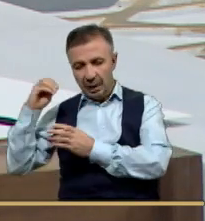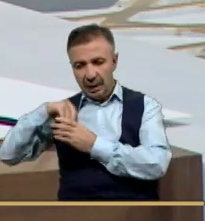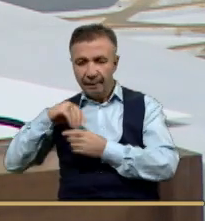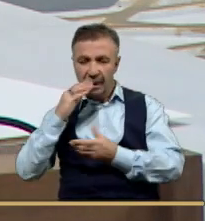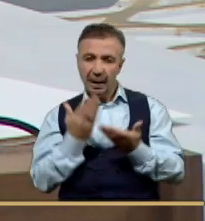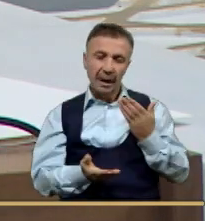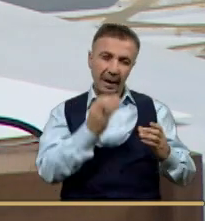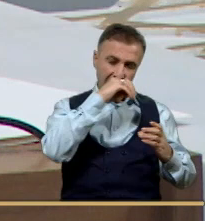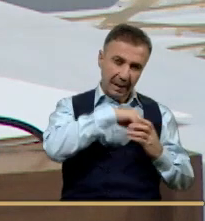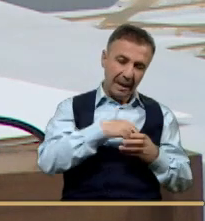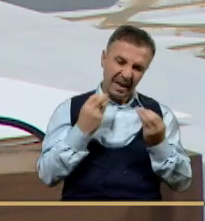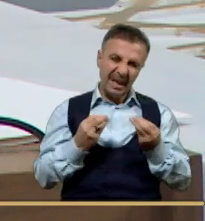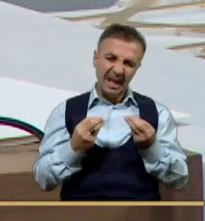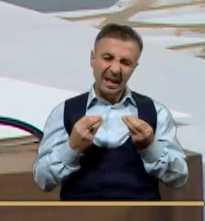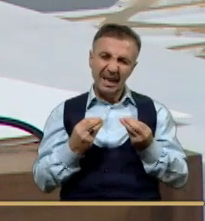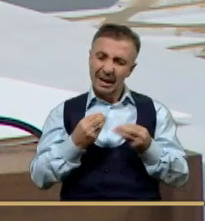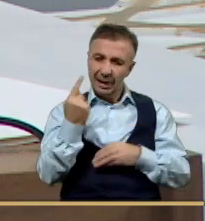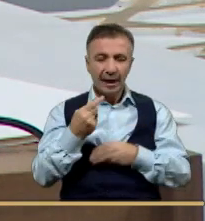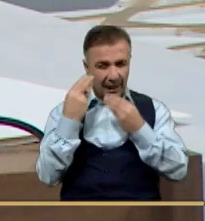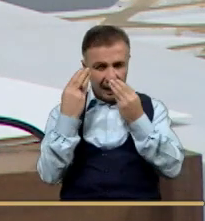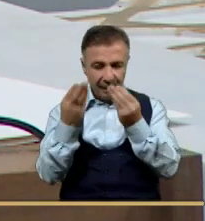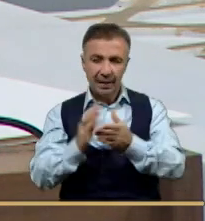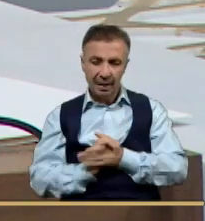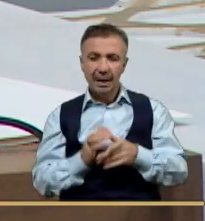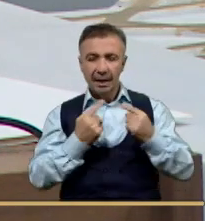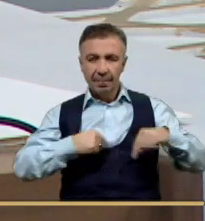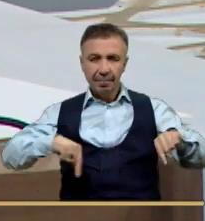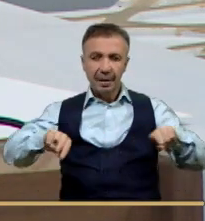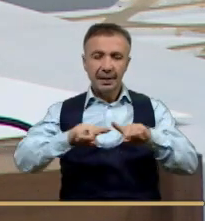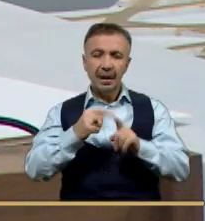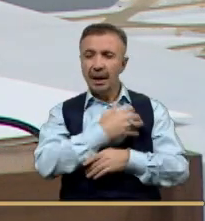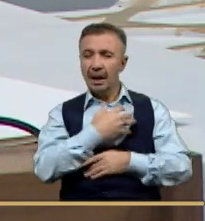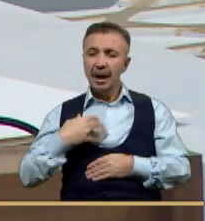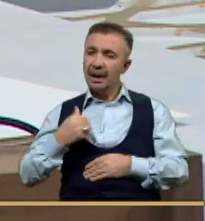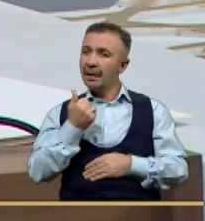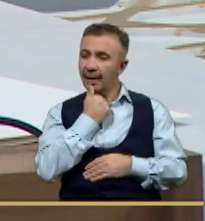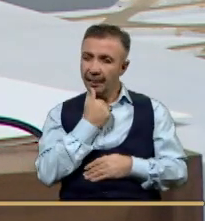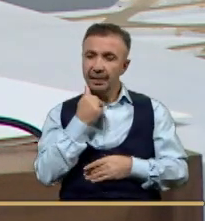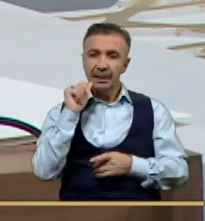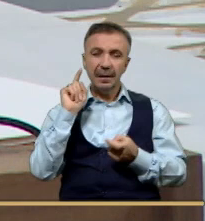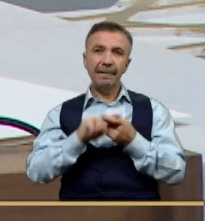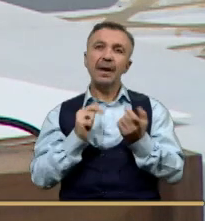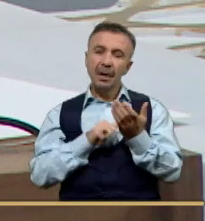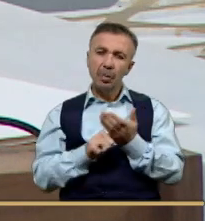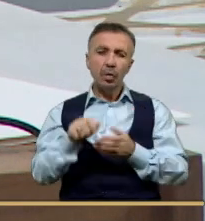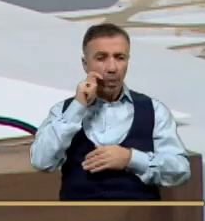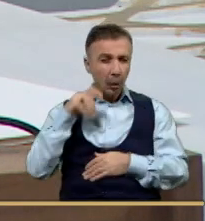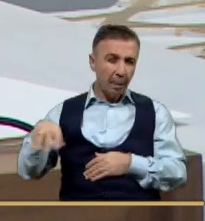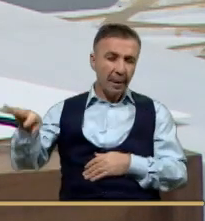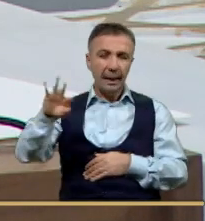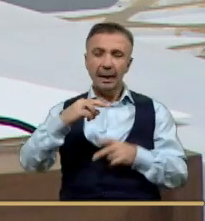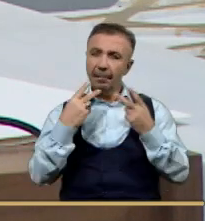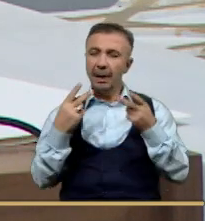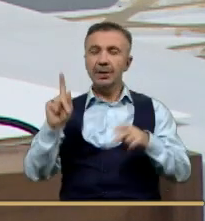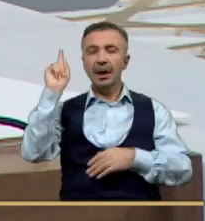ve güzellikler ihsan eyle. Bizleri, ana babalarımızı ve bütün müminleri bağışla ya